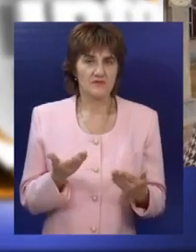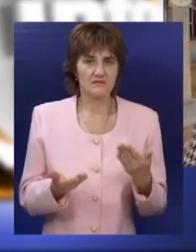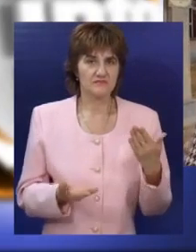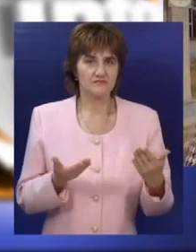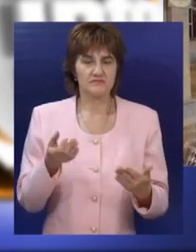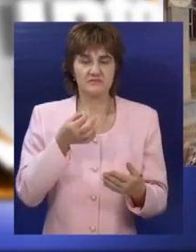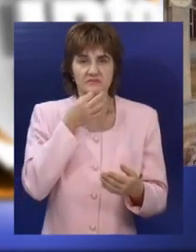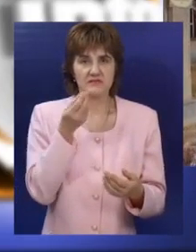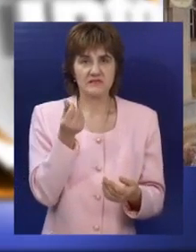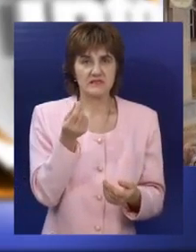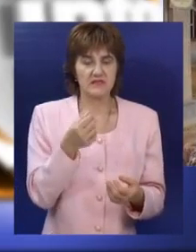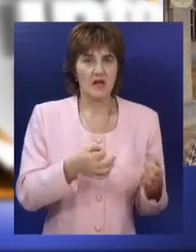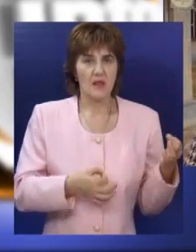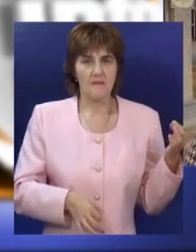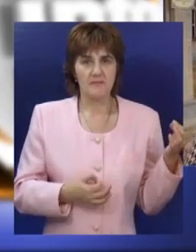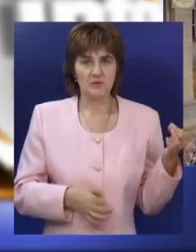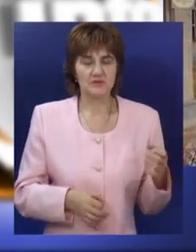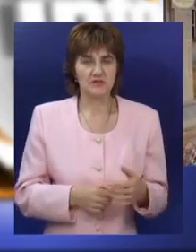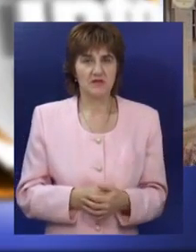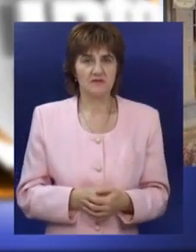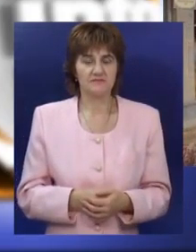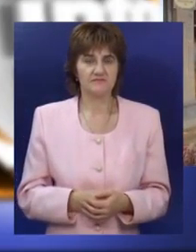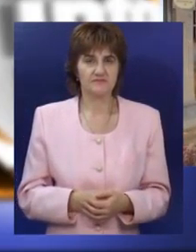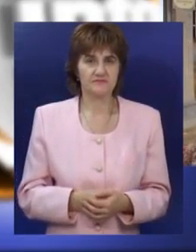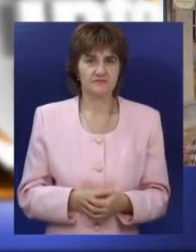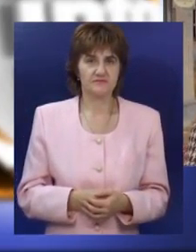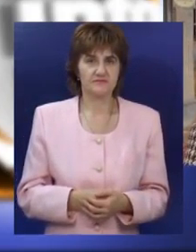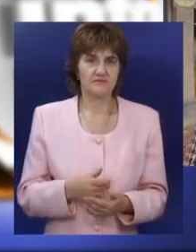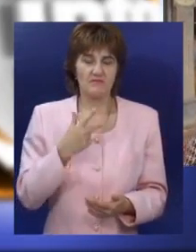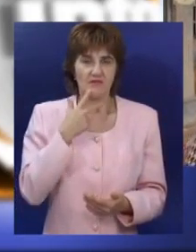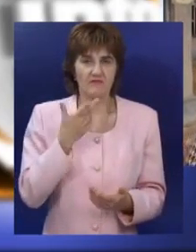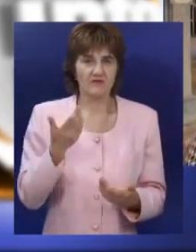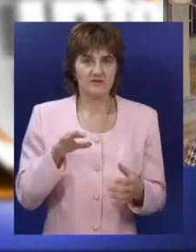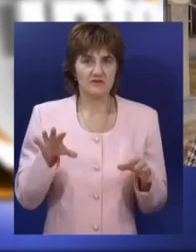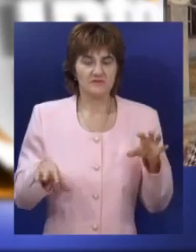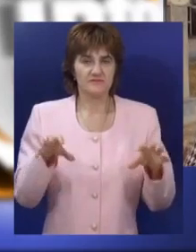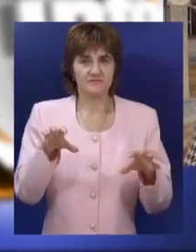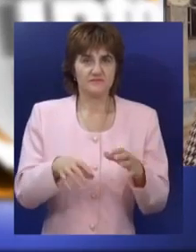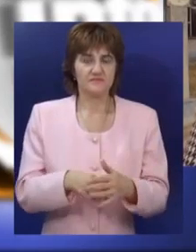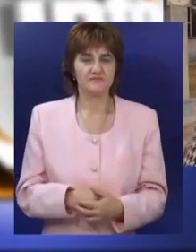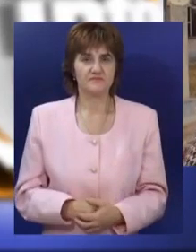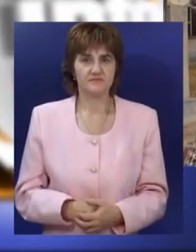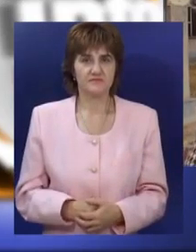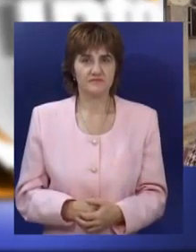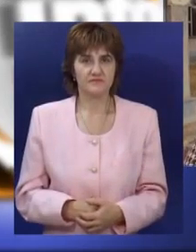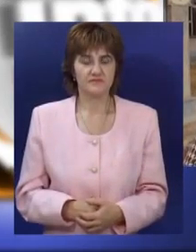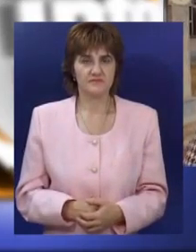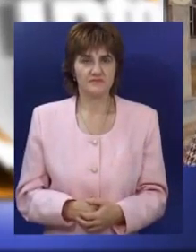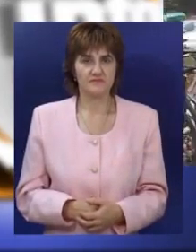nude, cene, vrste muzike, vidjet ćemo, razmislit ćemo pa ćemo se već za neku lokaciju u Subotici